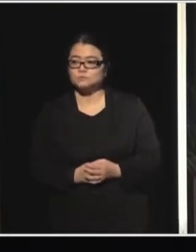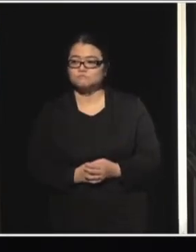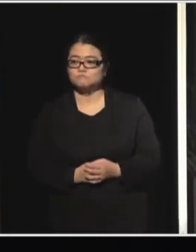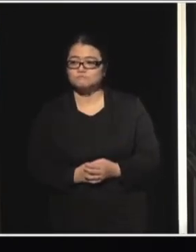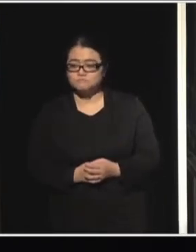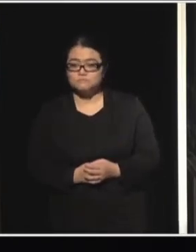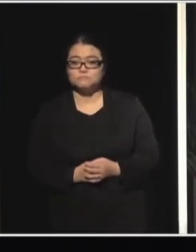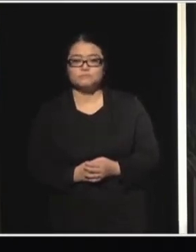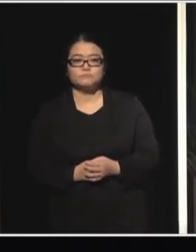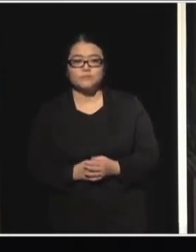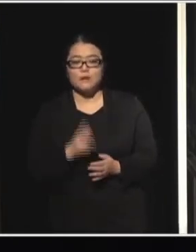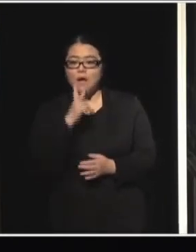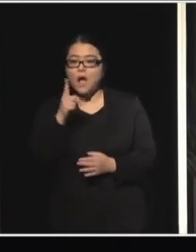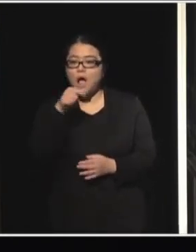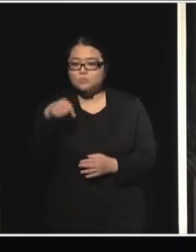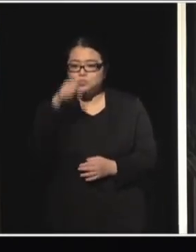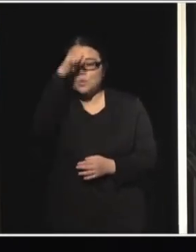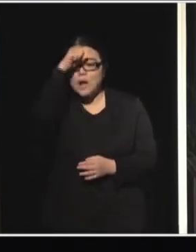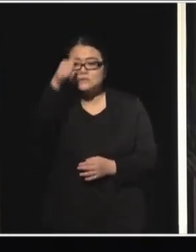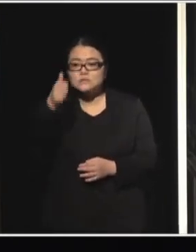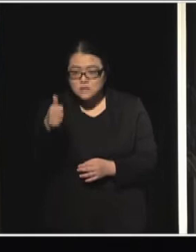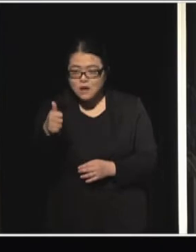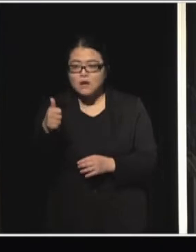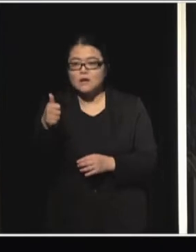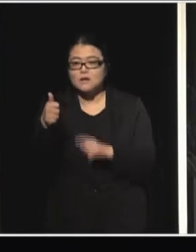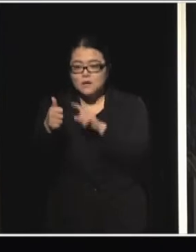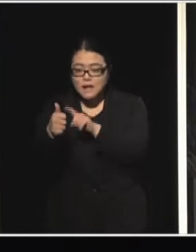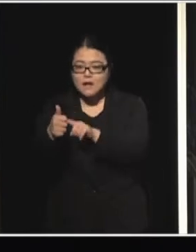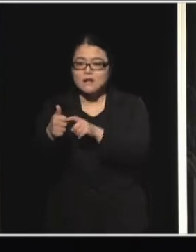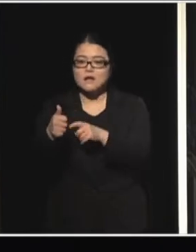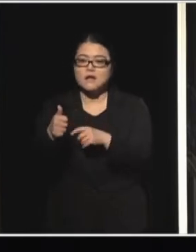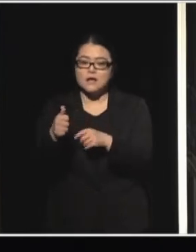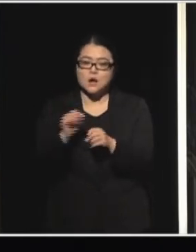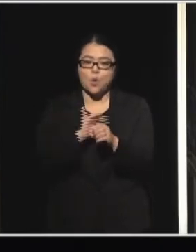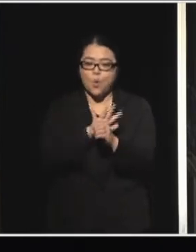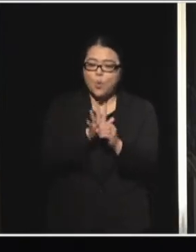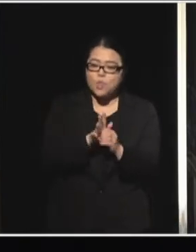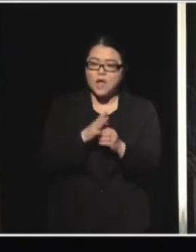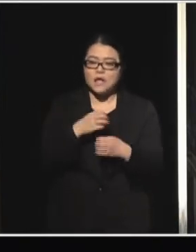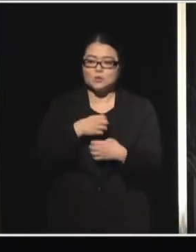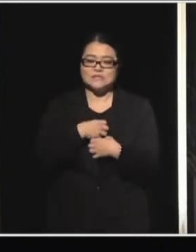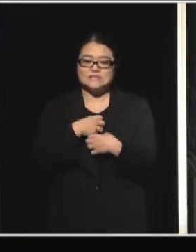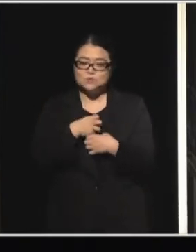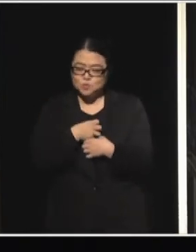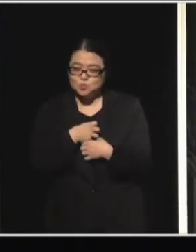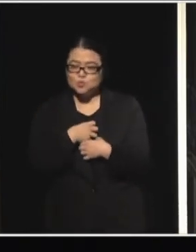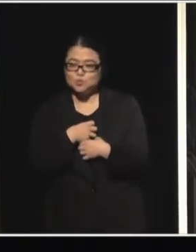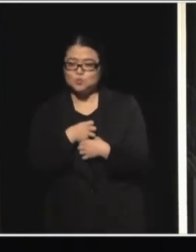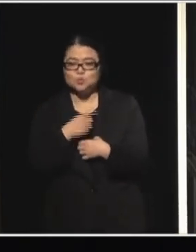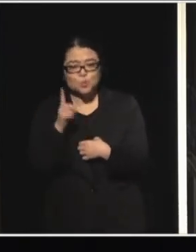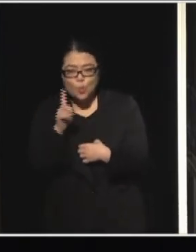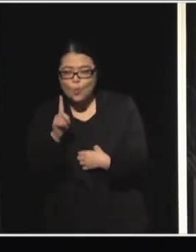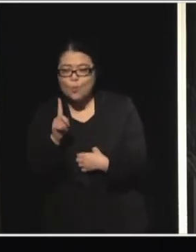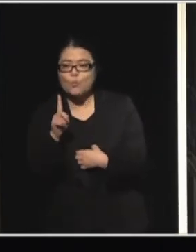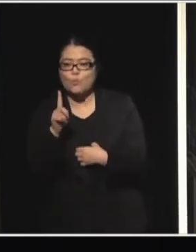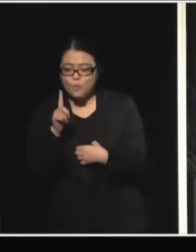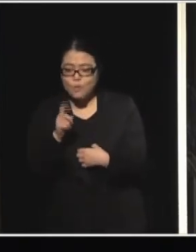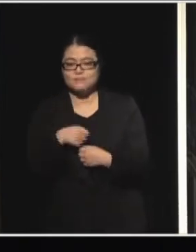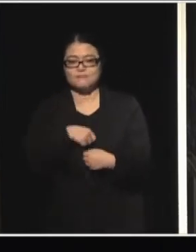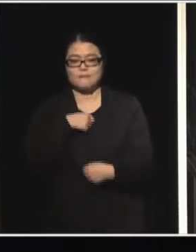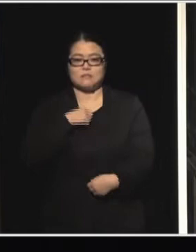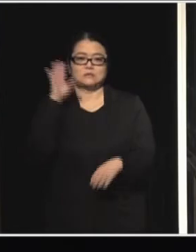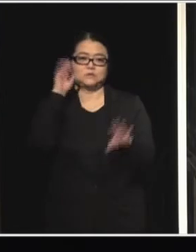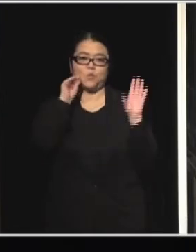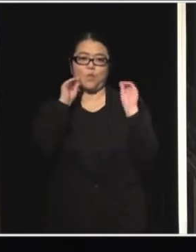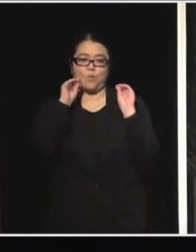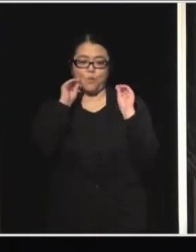滋賀ところなのディスカードどの程度あるのかですねは際の正しい知識さあ一情報についてお話をさせ